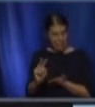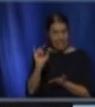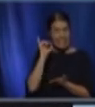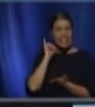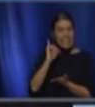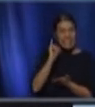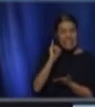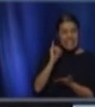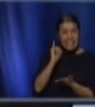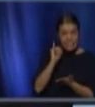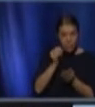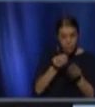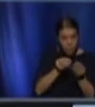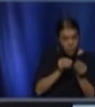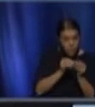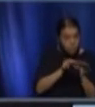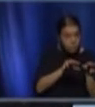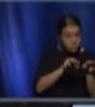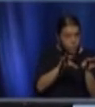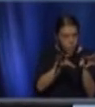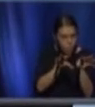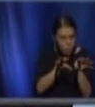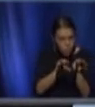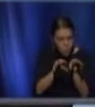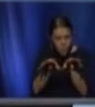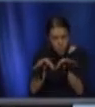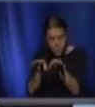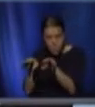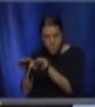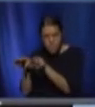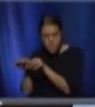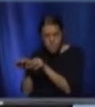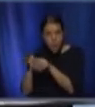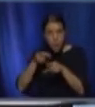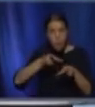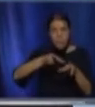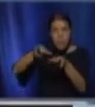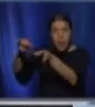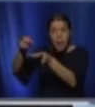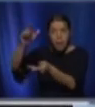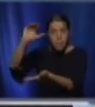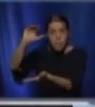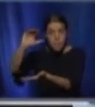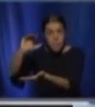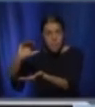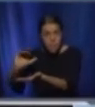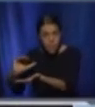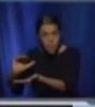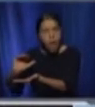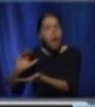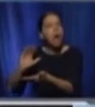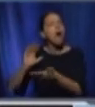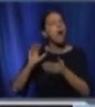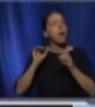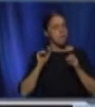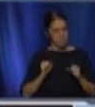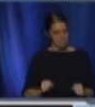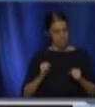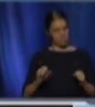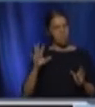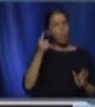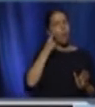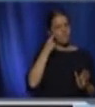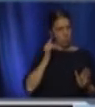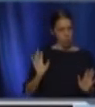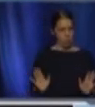les hospitalisations, là, on pourra parler de relâcher certaines consignes. Donc, le nombre de 500 tient